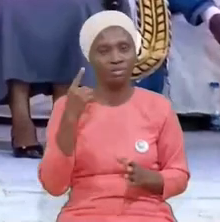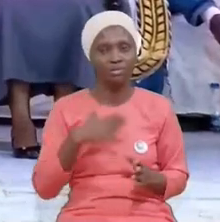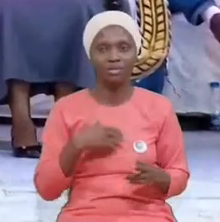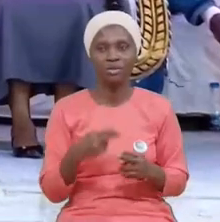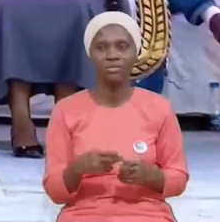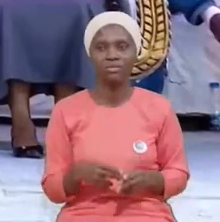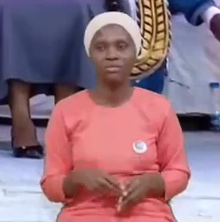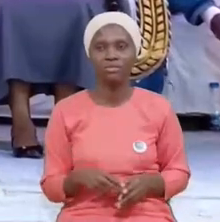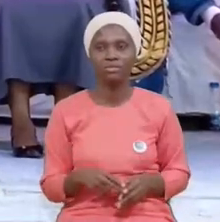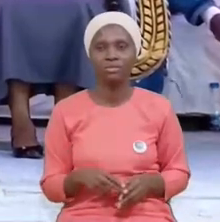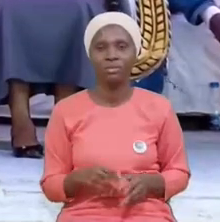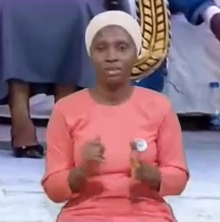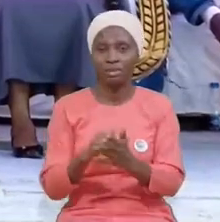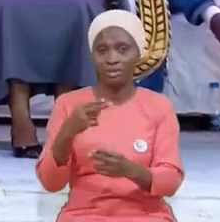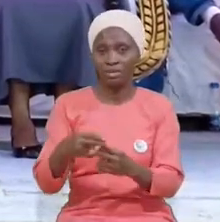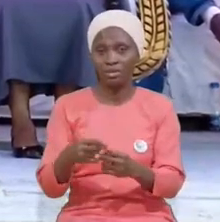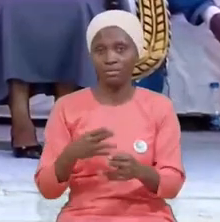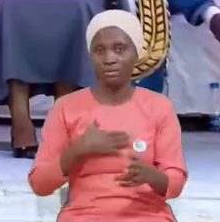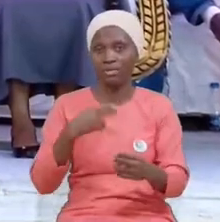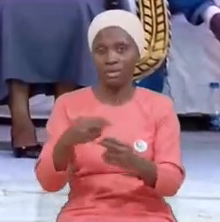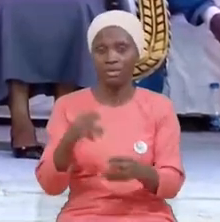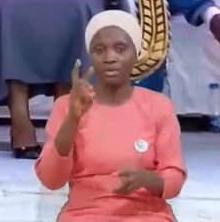que le nom William,